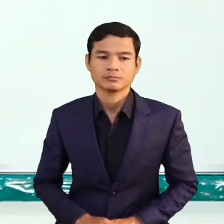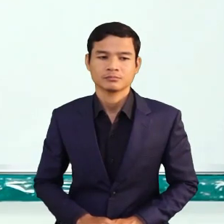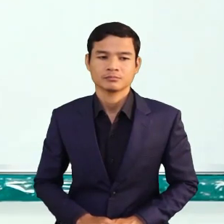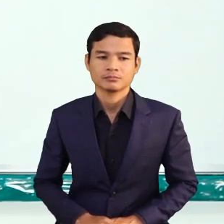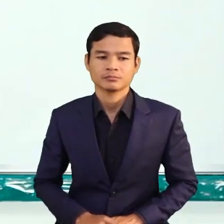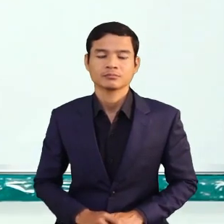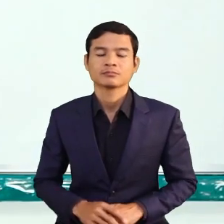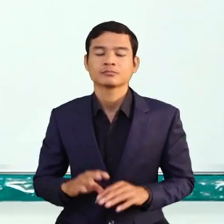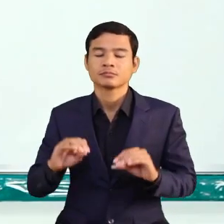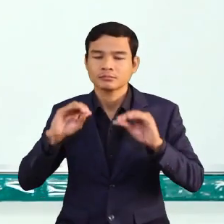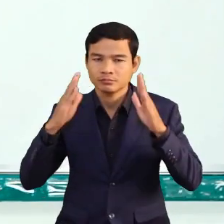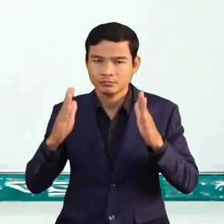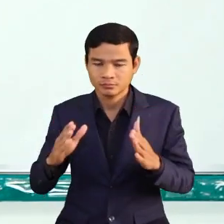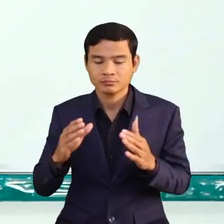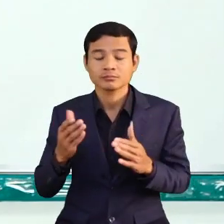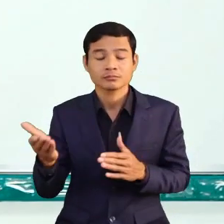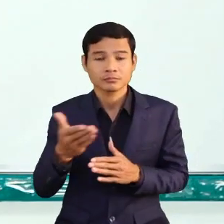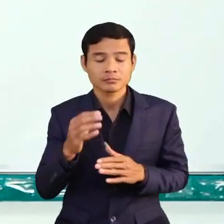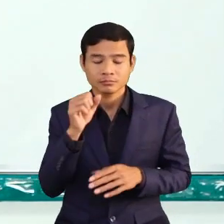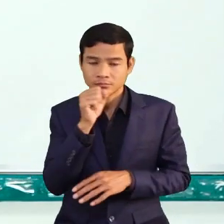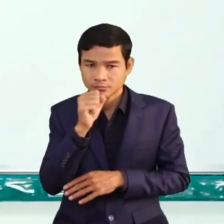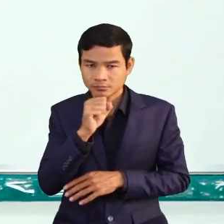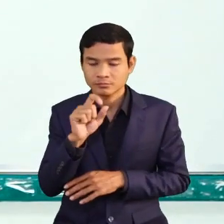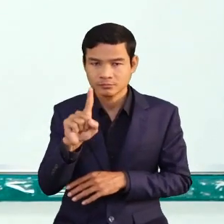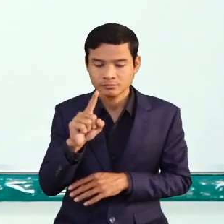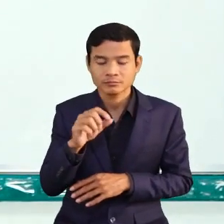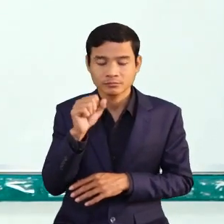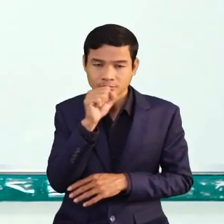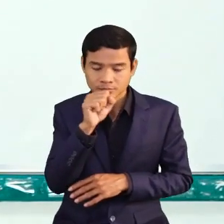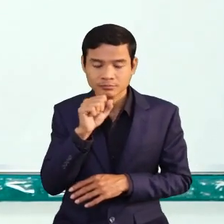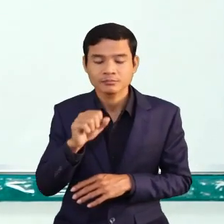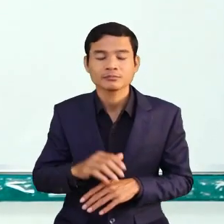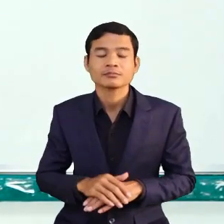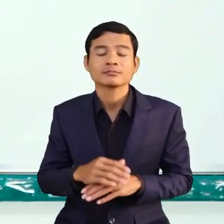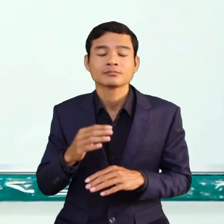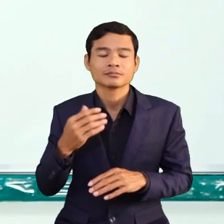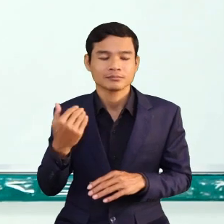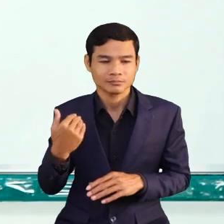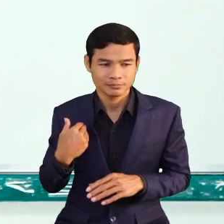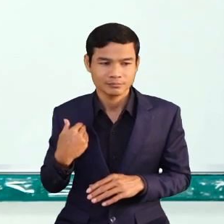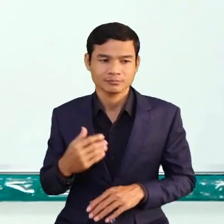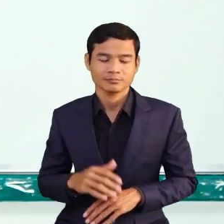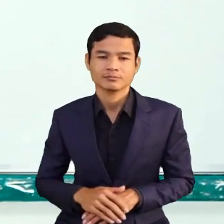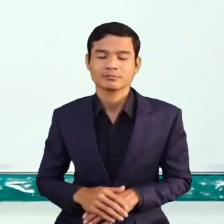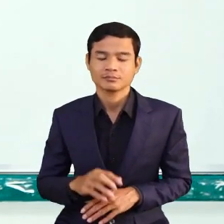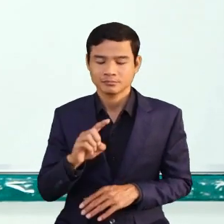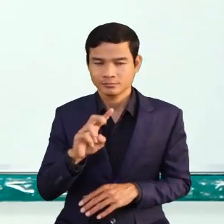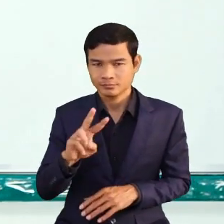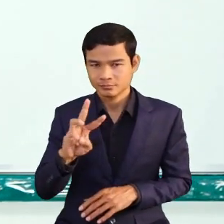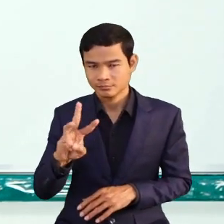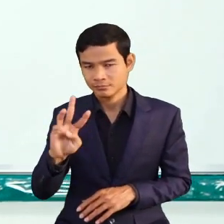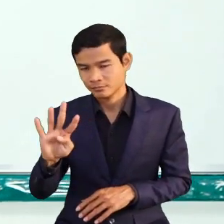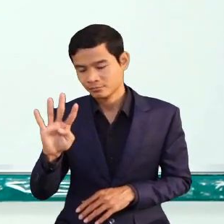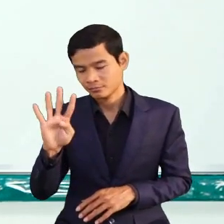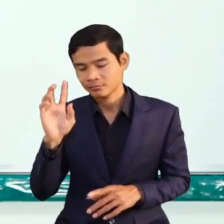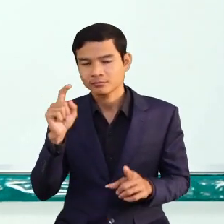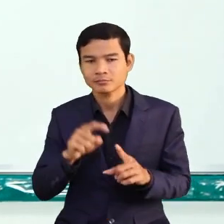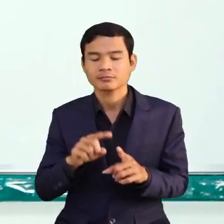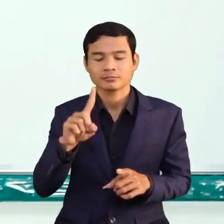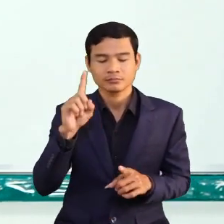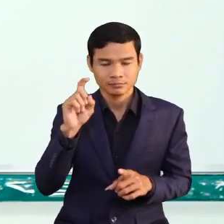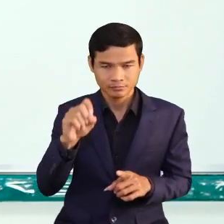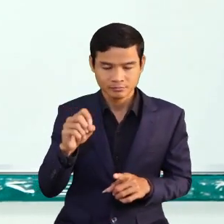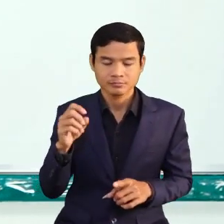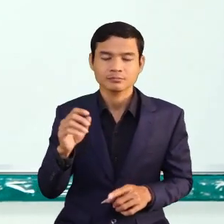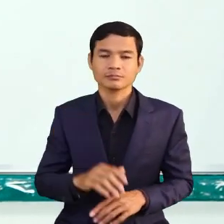cha đại con nằm con tình ảnh ní tài chi riêng chùm riêng cha mùi bót cư chùm riêng cha muối pi bảy bốn rồi hồi tập đọc ta